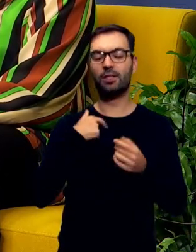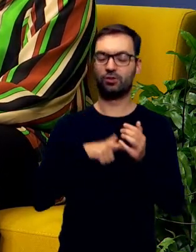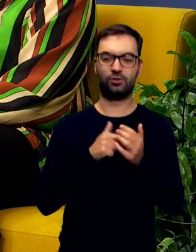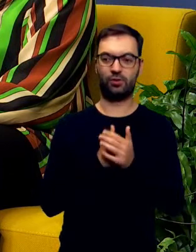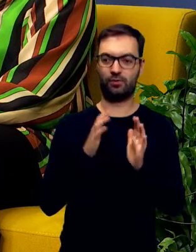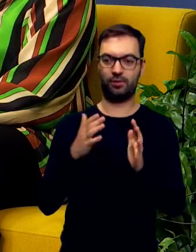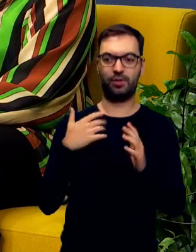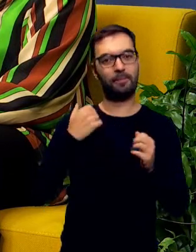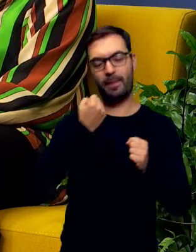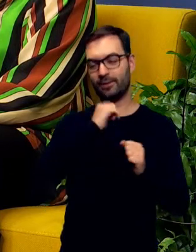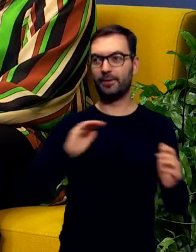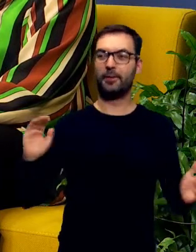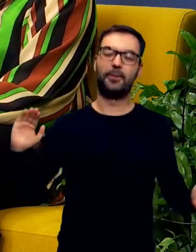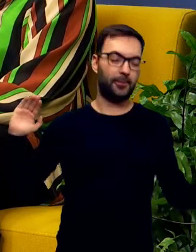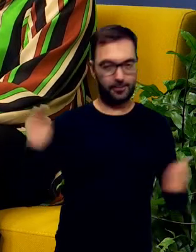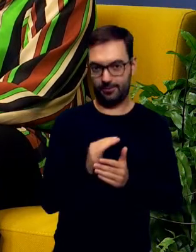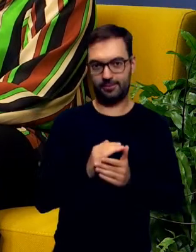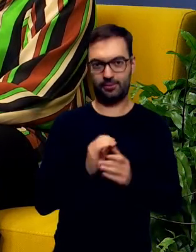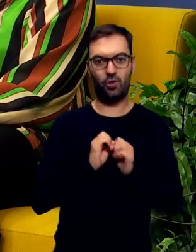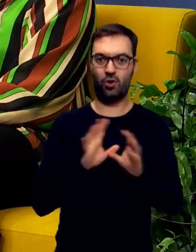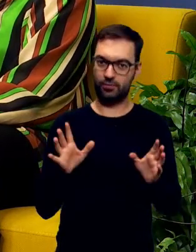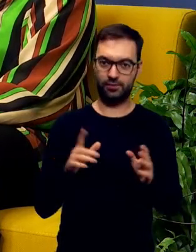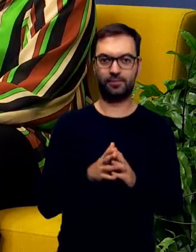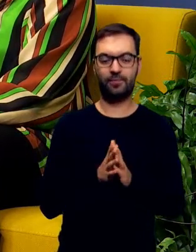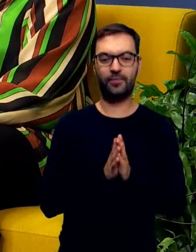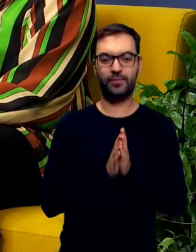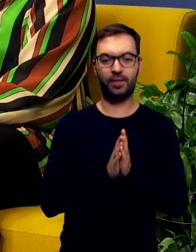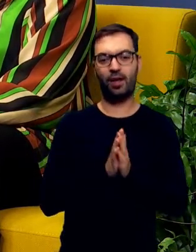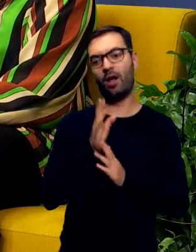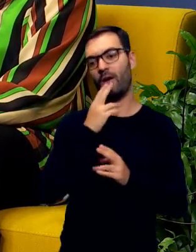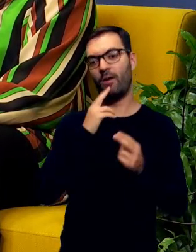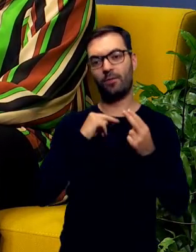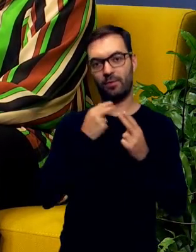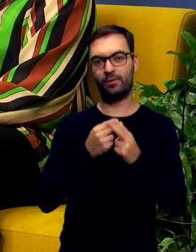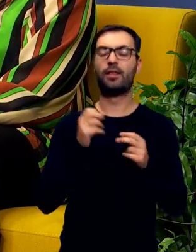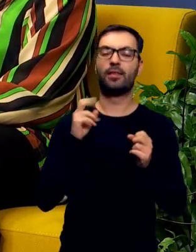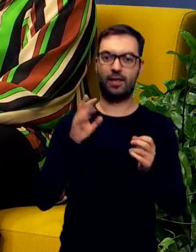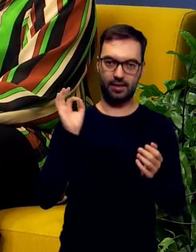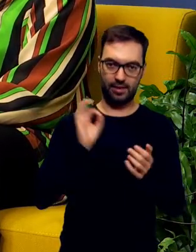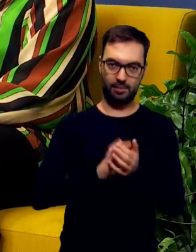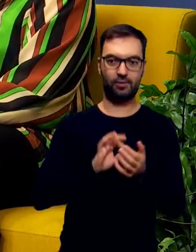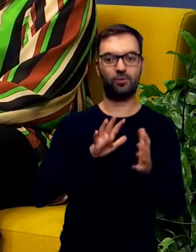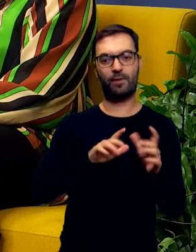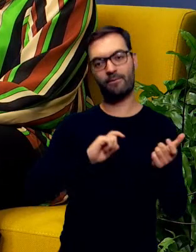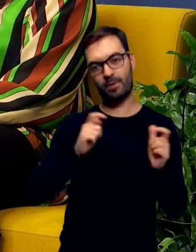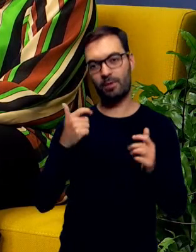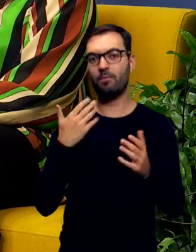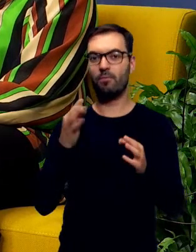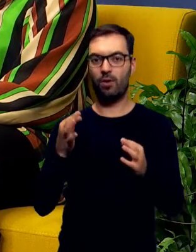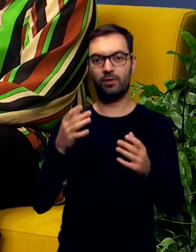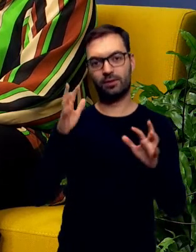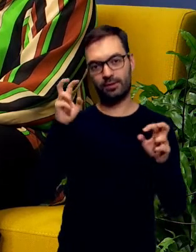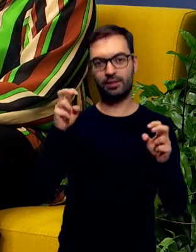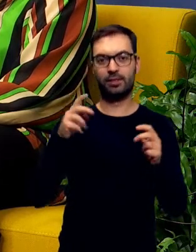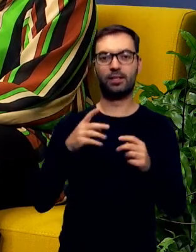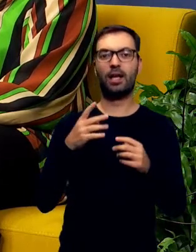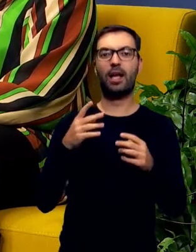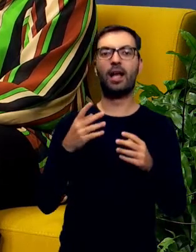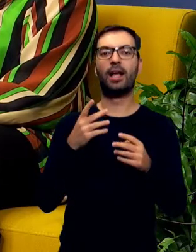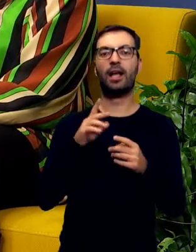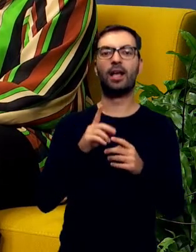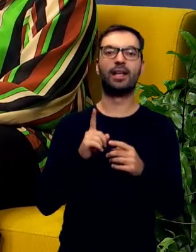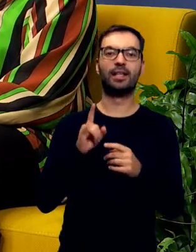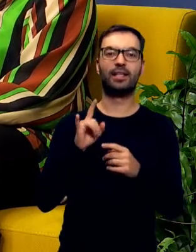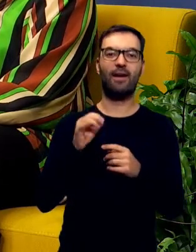znowu mocno upraszczam oczywiście, ale odpowiadać o pytania, że to na pewno znowu jest dużo wypadków, dlatego że są słynne klapki na Giewoncie